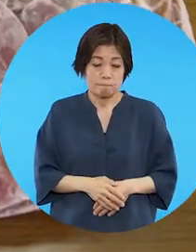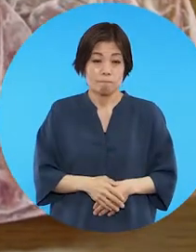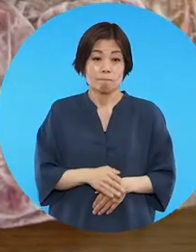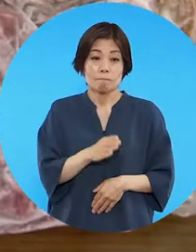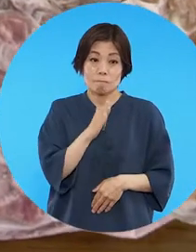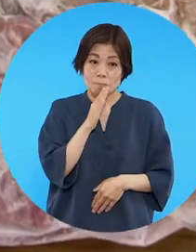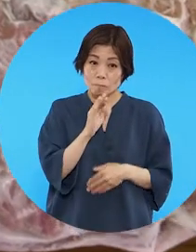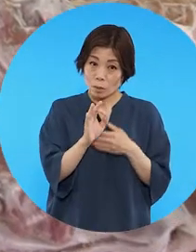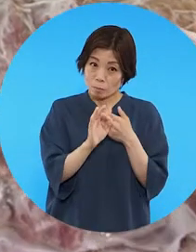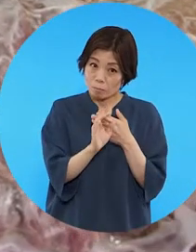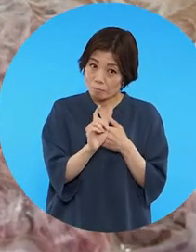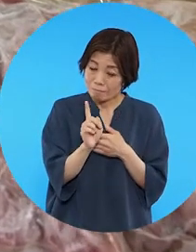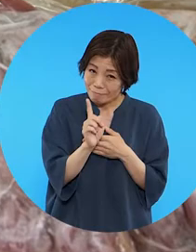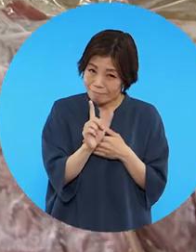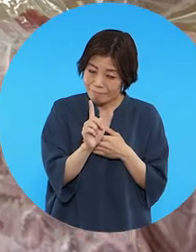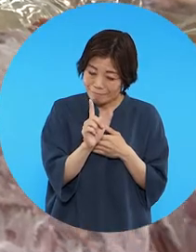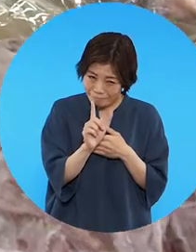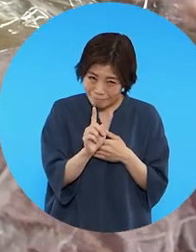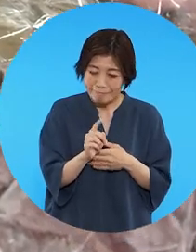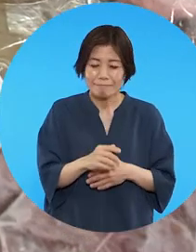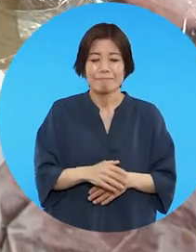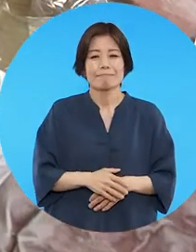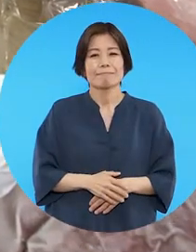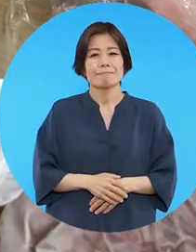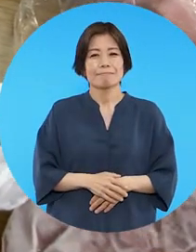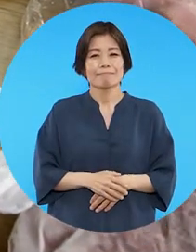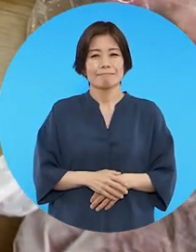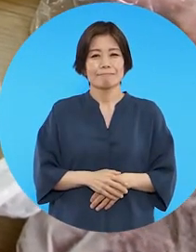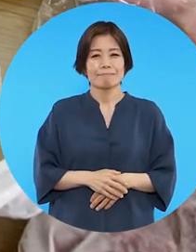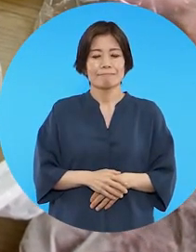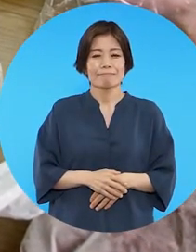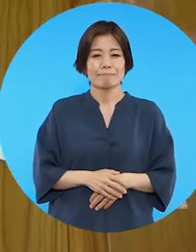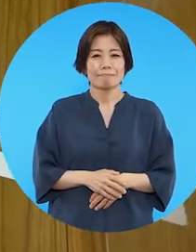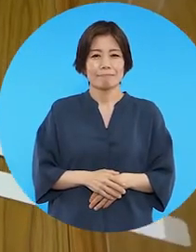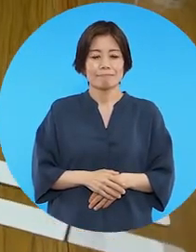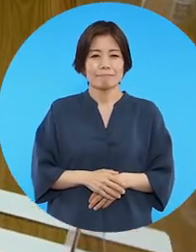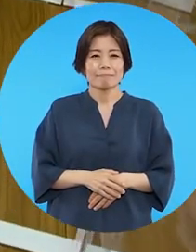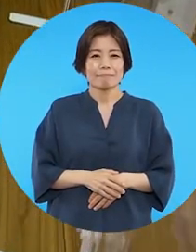際に訳あり商品を見せていただきました。